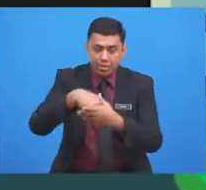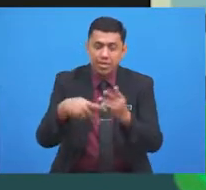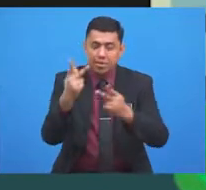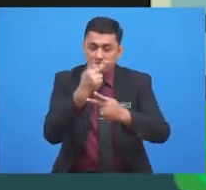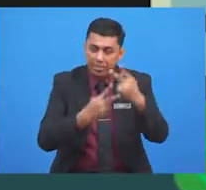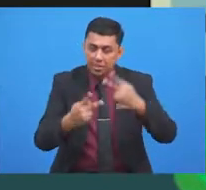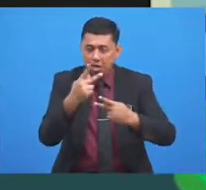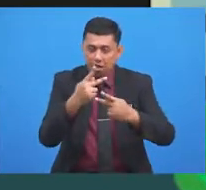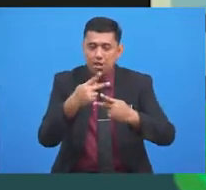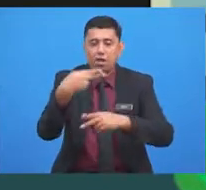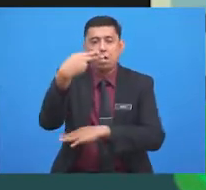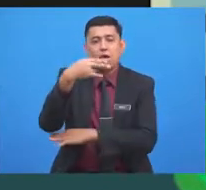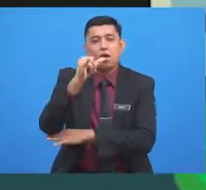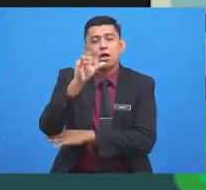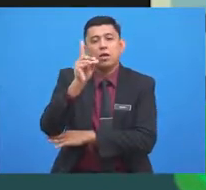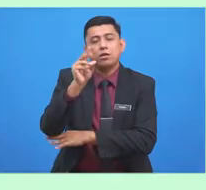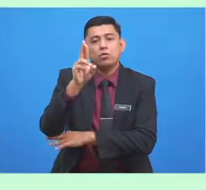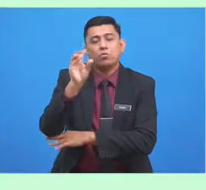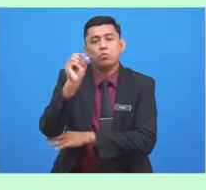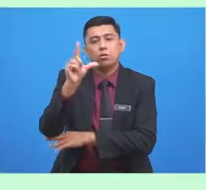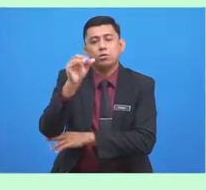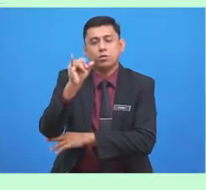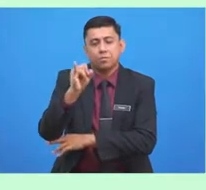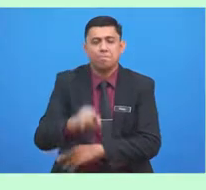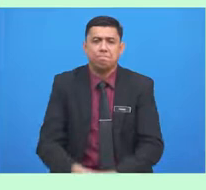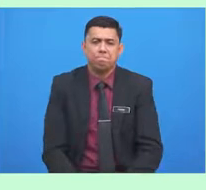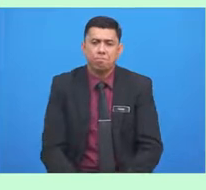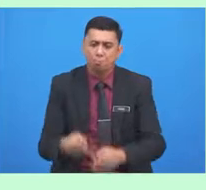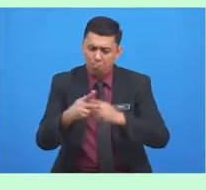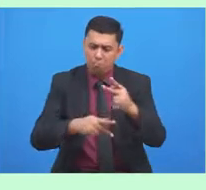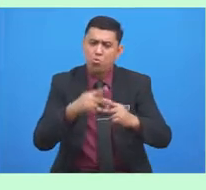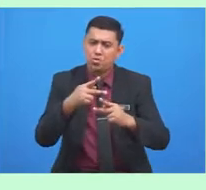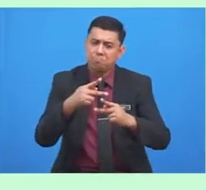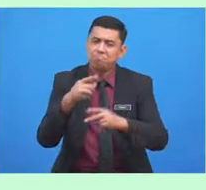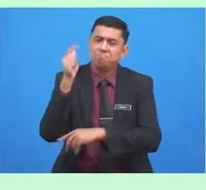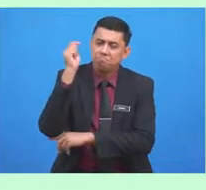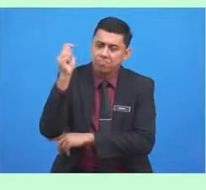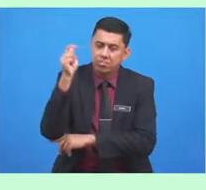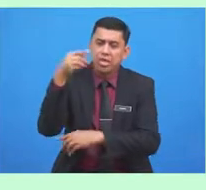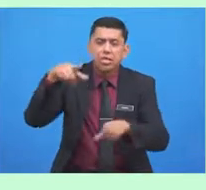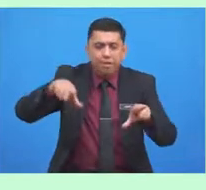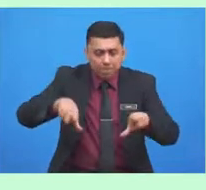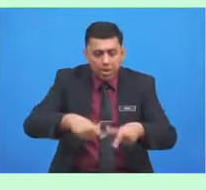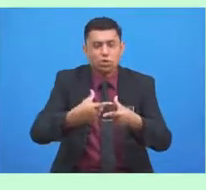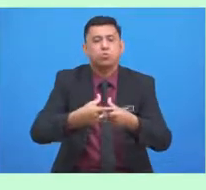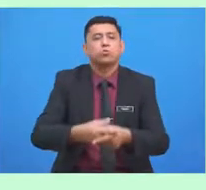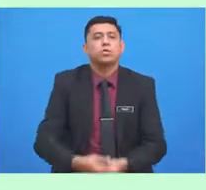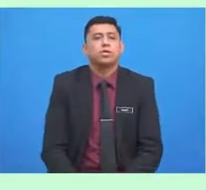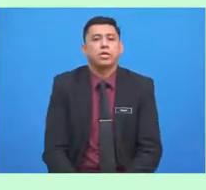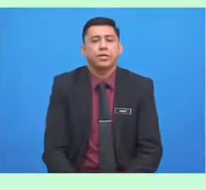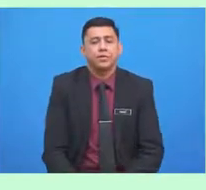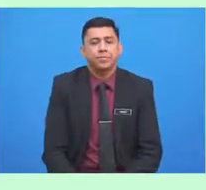hidrologi. Sekarang cikgu teruskan dengan proses menegak yang berlaku dalam kitaran